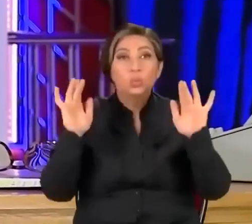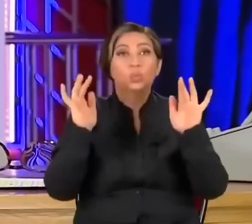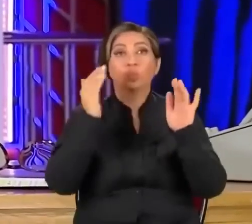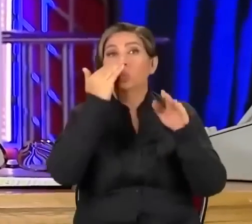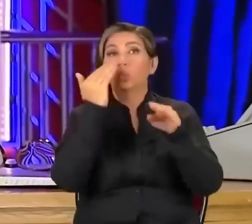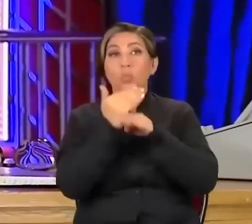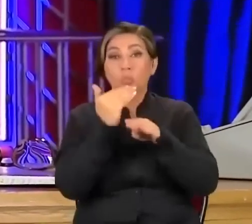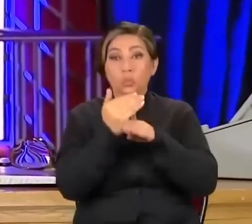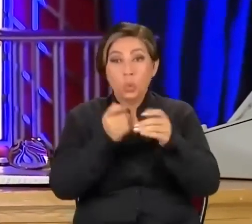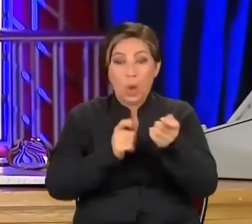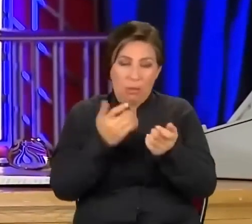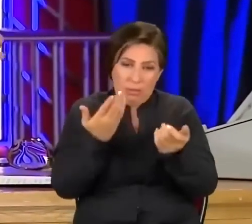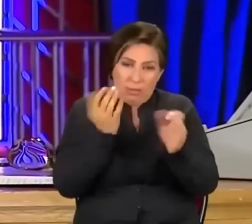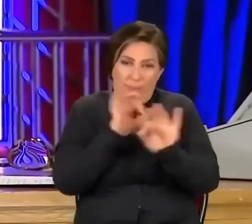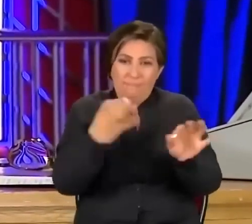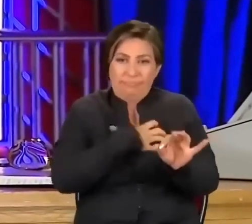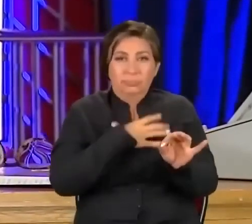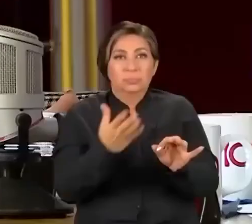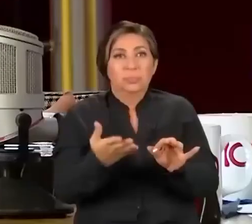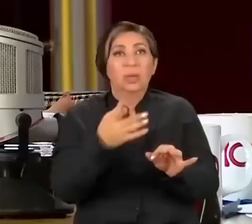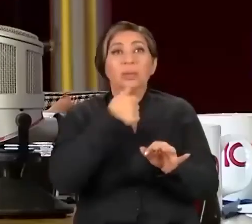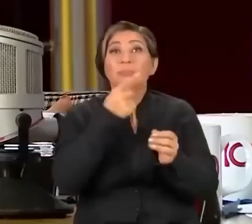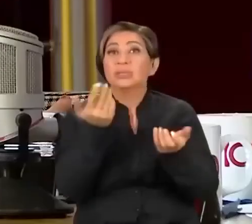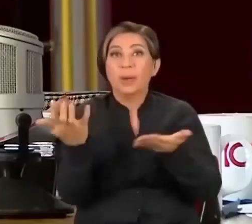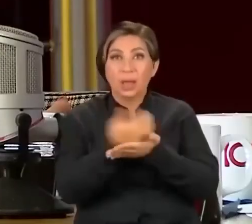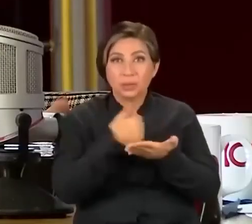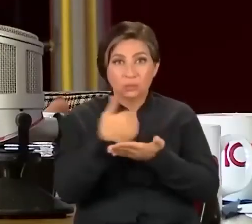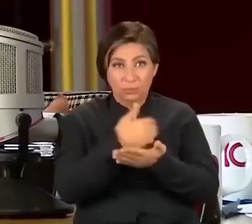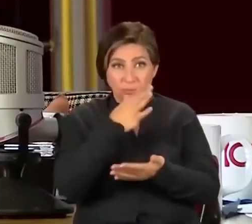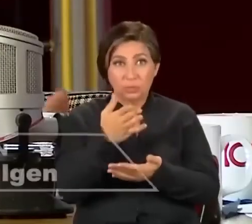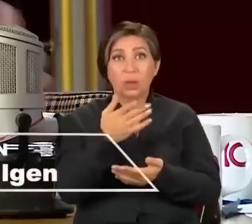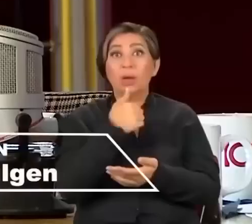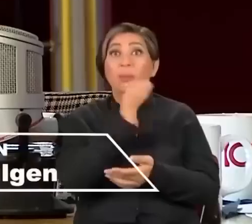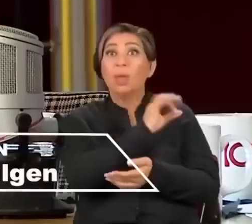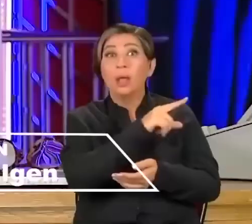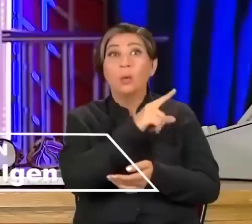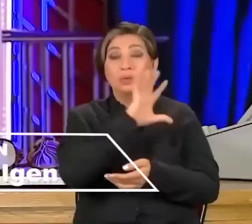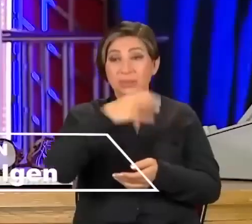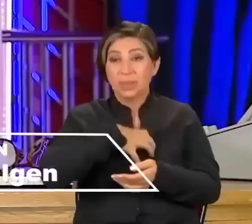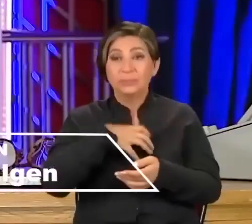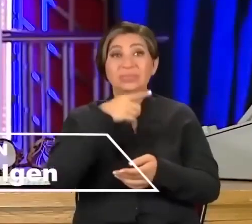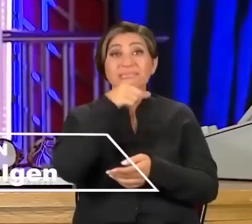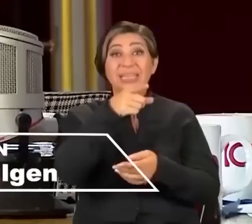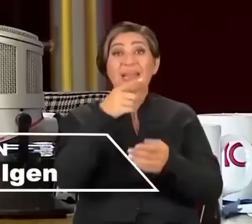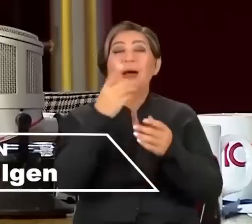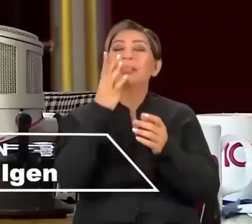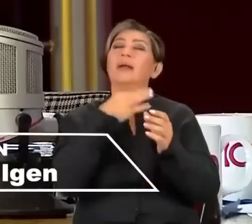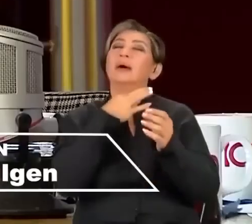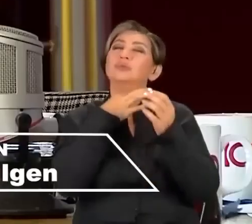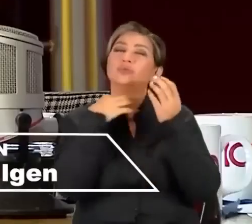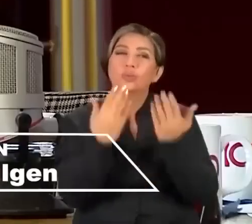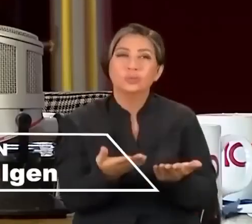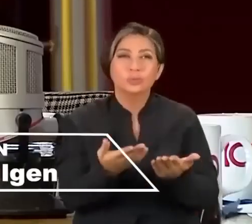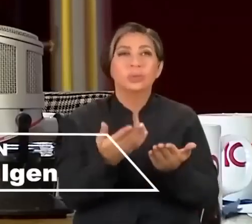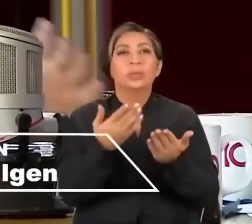mi uğraşlarımızdan biri. Adam ama, şu an nasıl para kazanıyor biliyor musun? Bu adam mı? Evet, oranın sahibi bana diyor ki Selin Hanım, Allah sizden bin